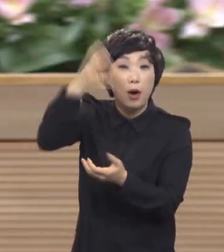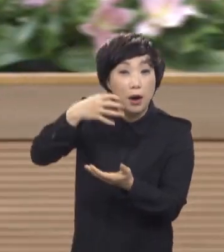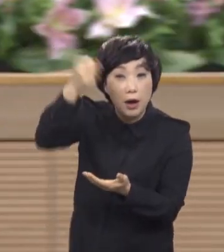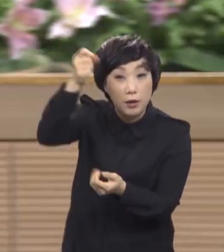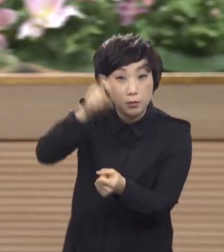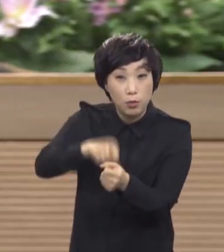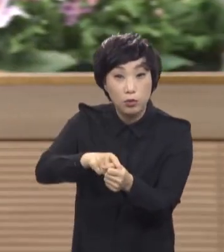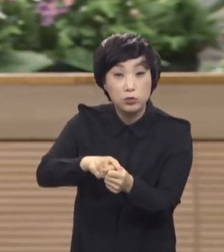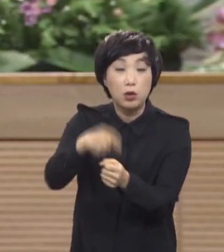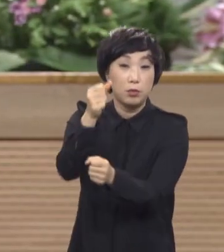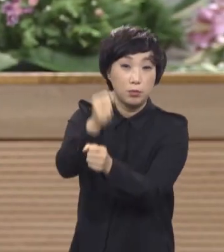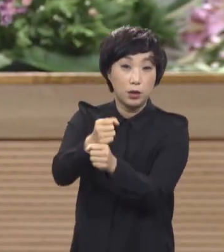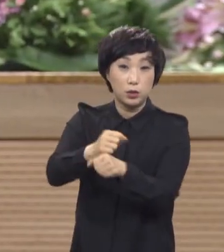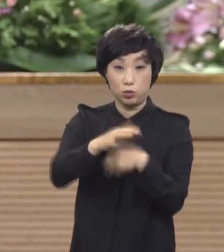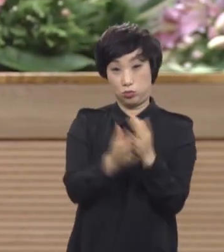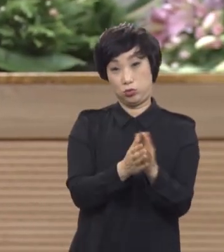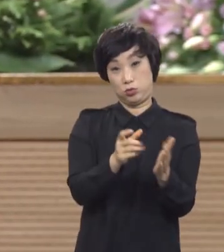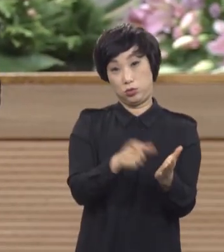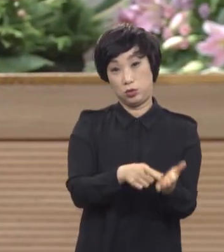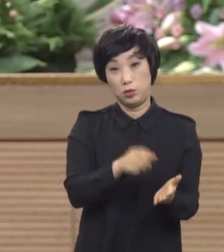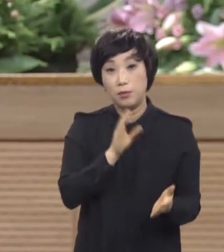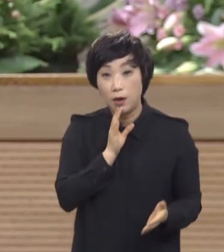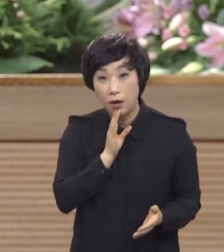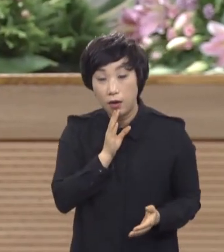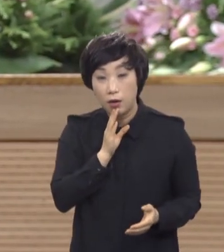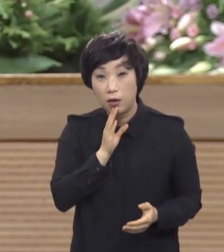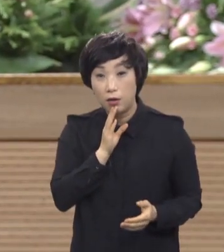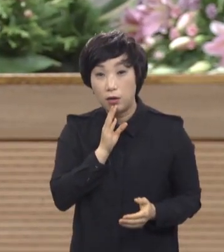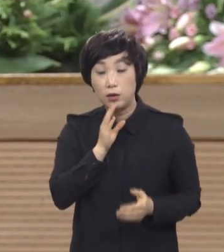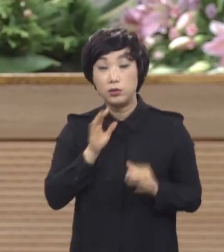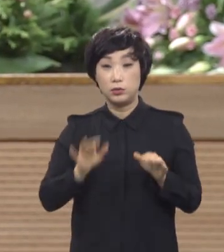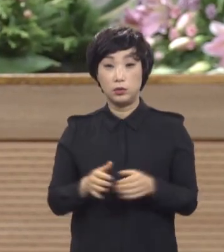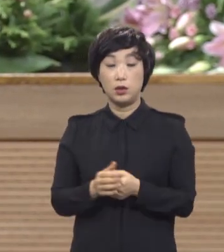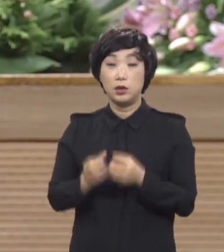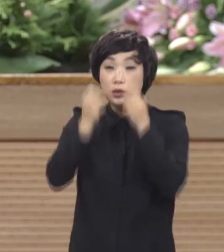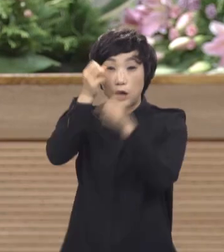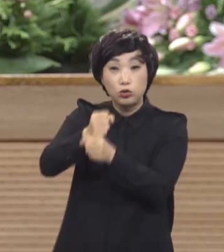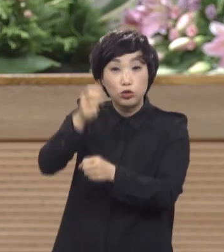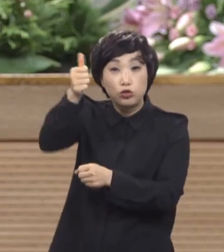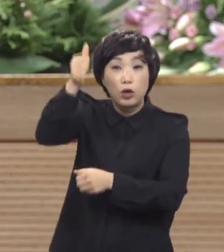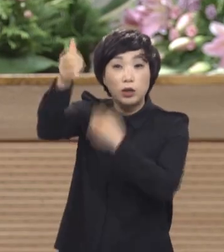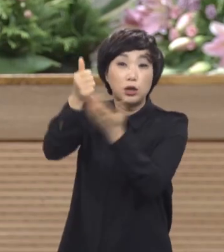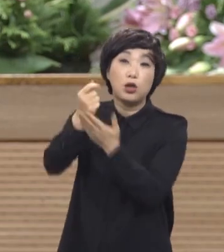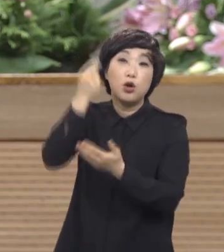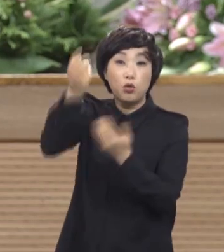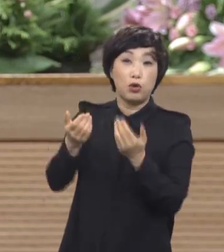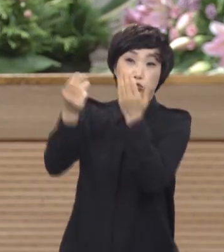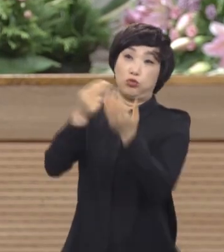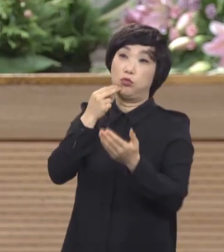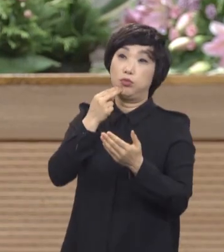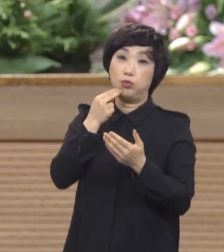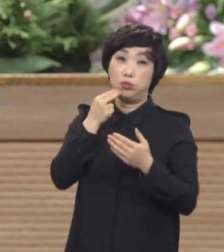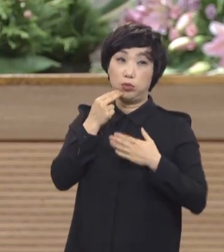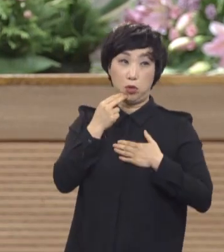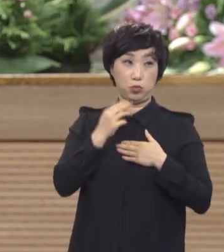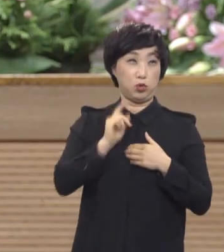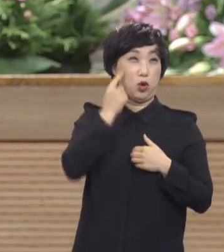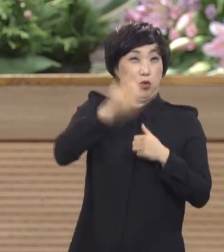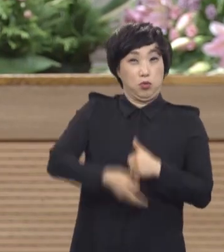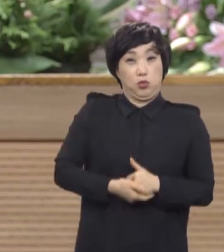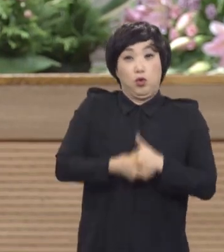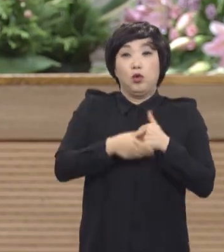받으시기 위해서 지으셨다고 말씀하셨는데 창조자에게 영광이 아니라 지영광 받으려고 하잖아요